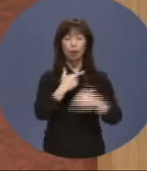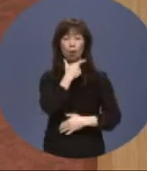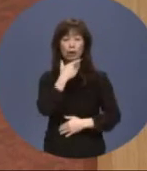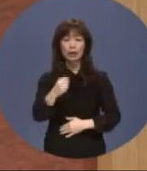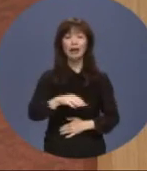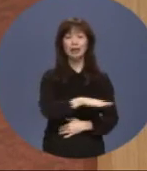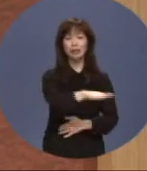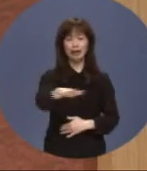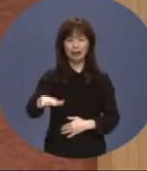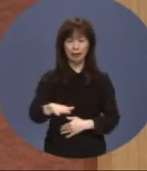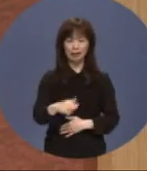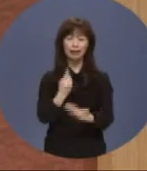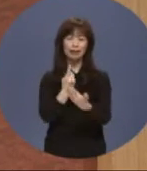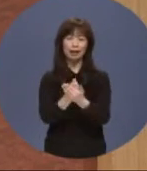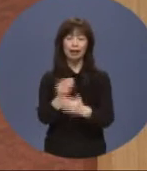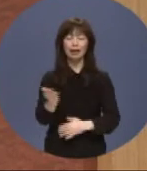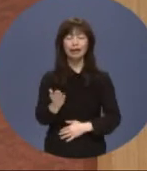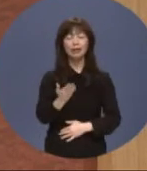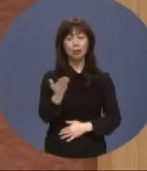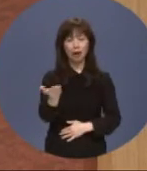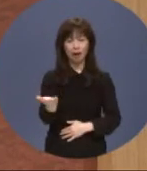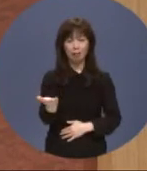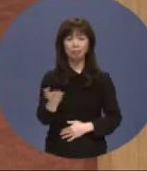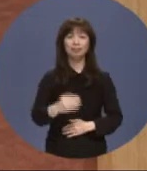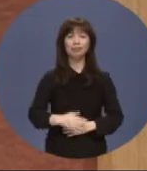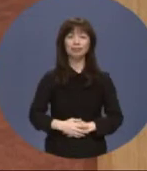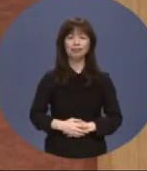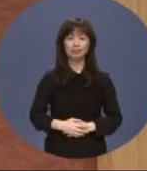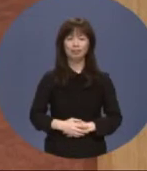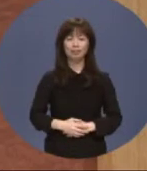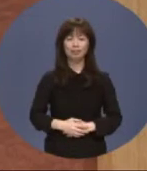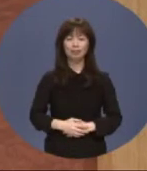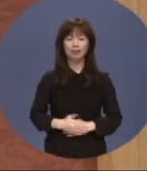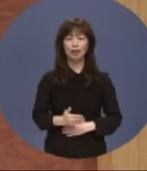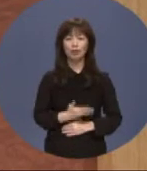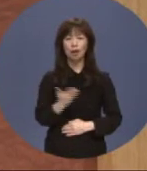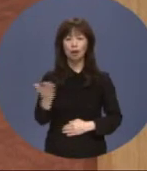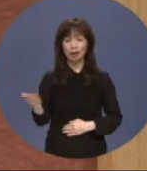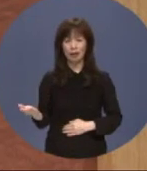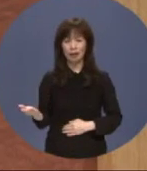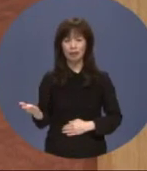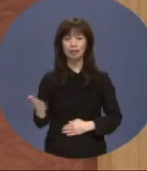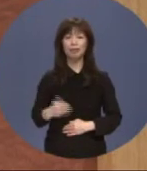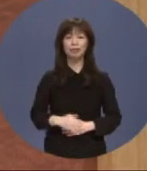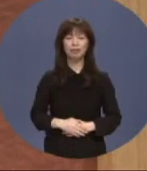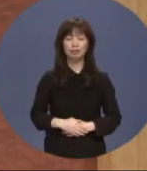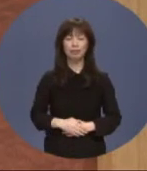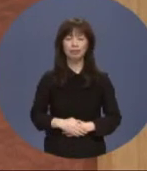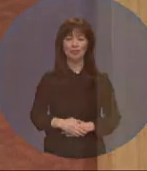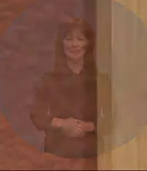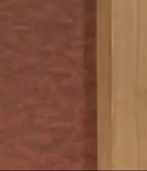参加してみてはいかがでしょうか。では続いての話題です。